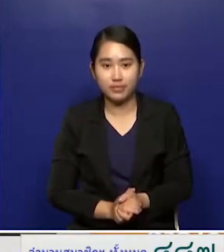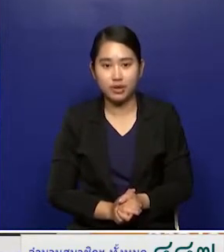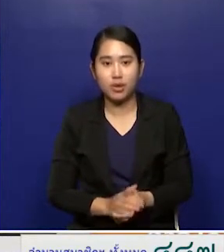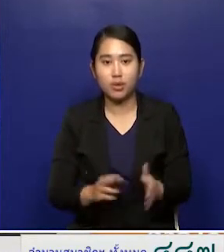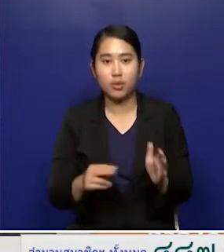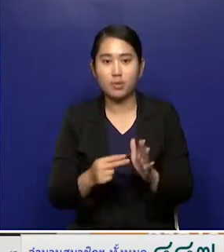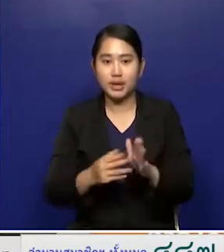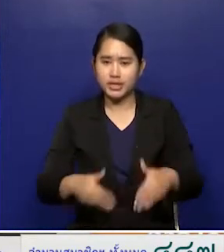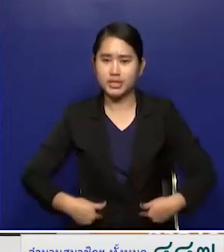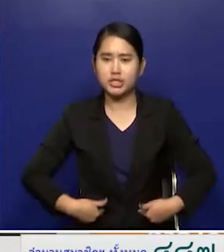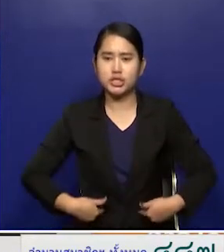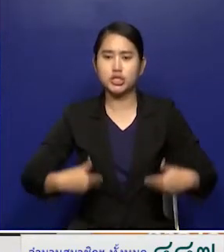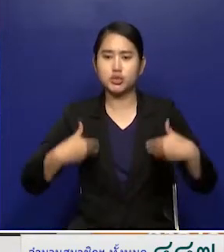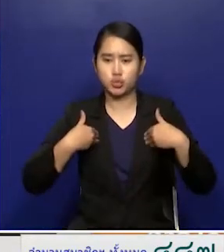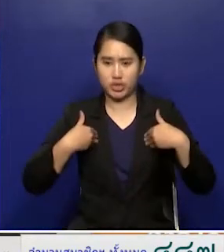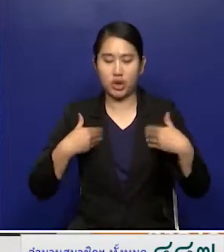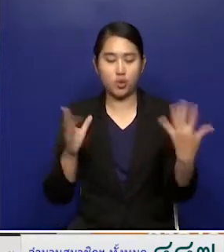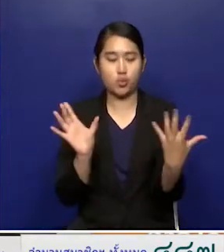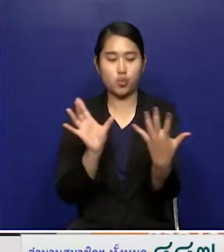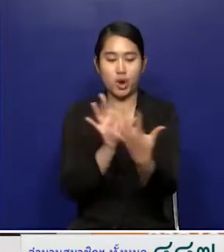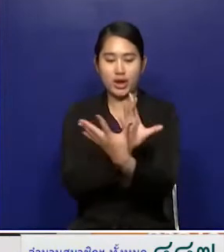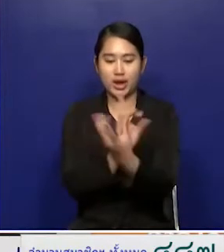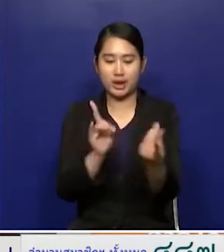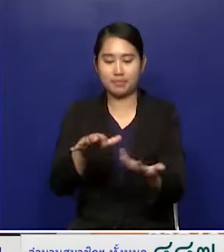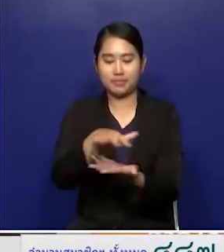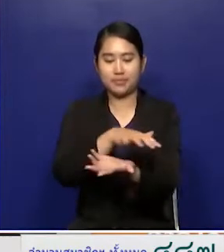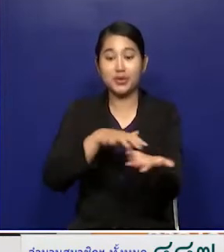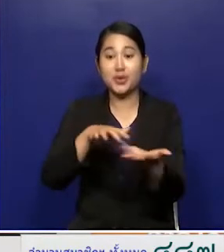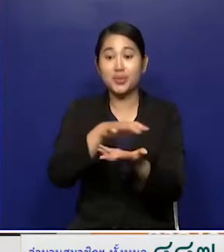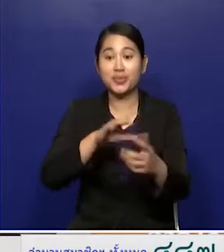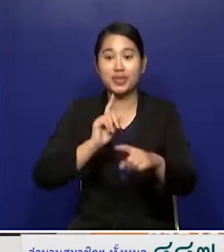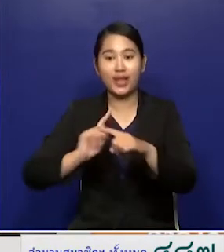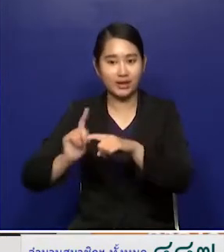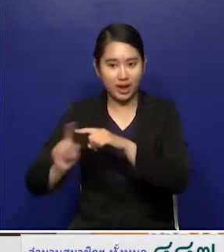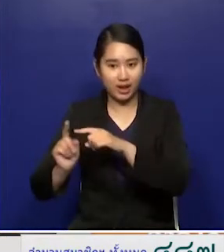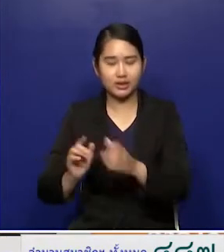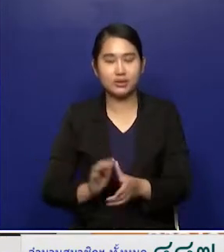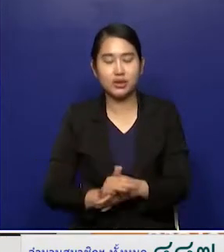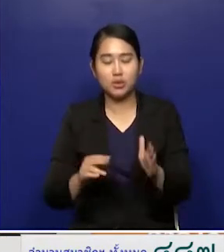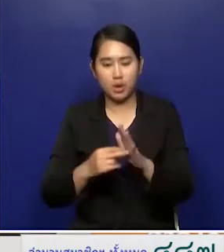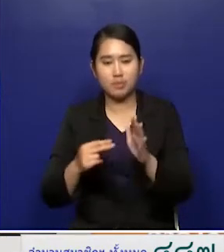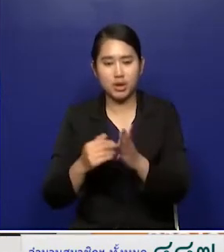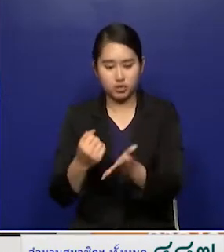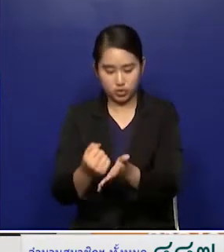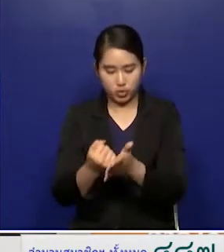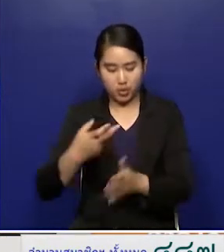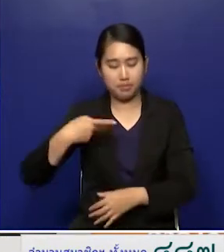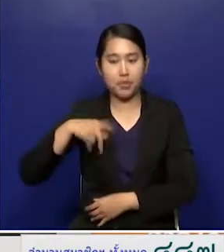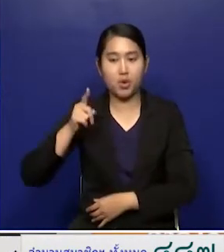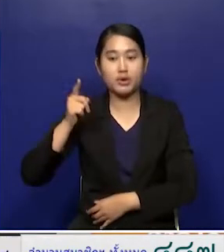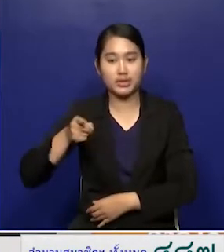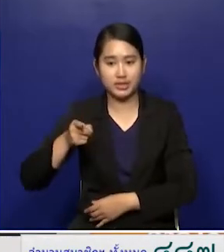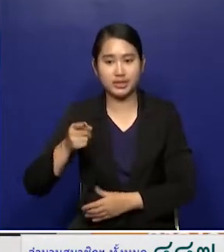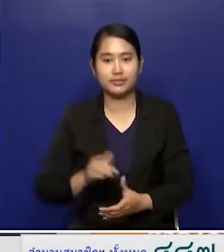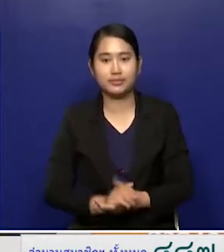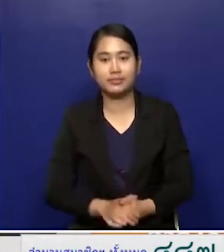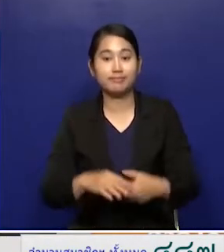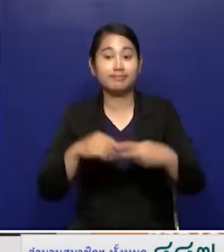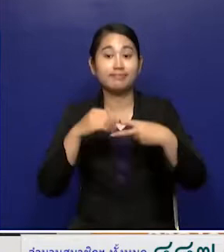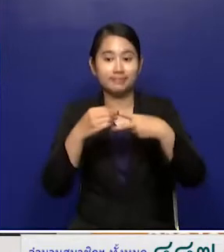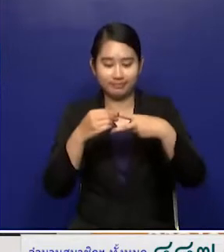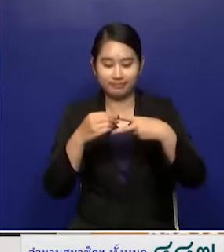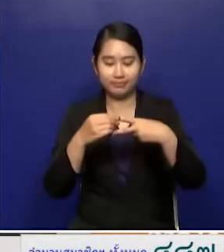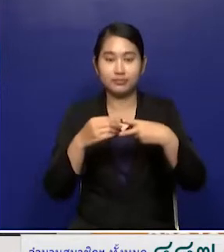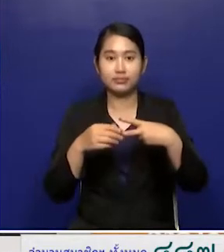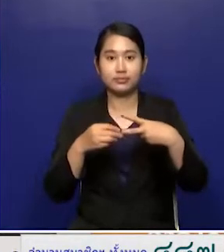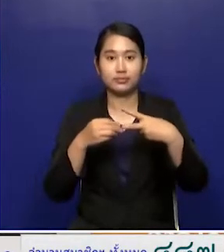้ชีวิตในกัน ในว Remoราทรมทมควผสมประสานก plaidจะ็เกิดประโนเป็อยางยิ่งนนเปนประเด็s 1ส่